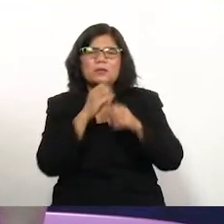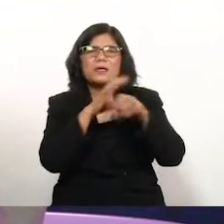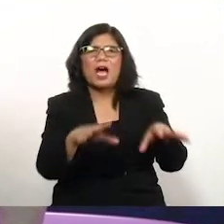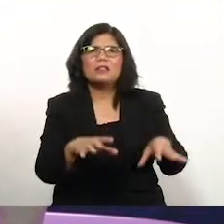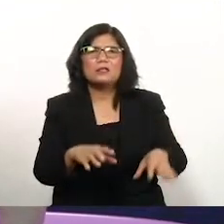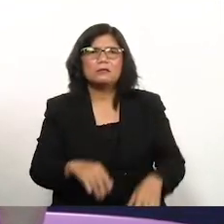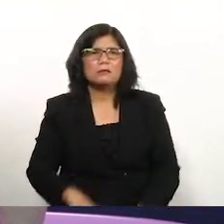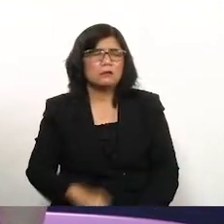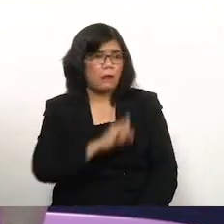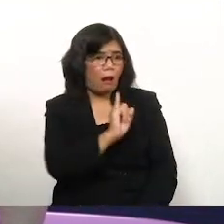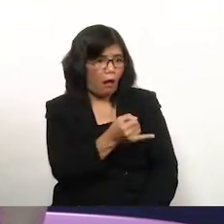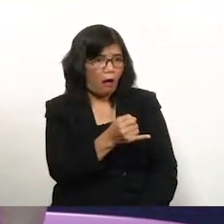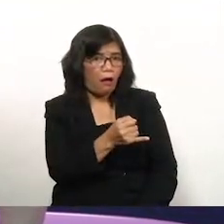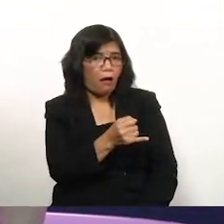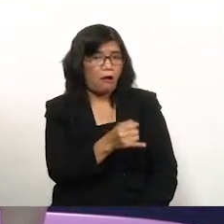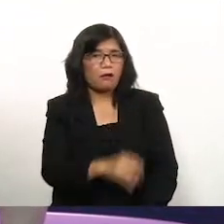eh salah